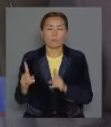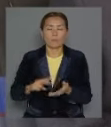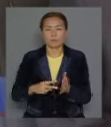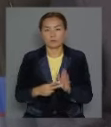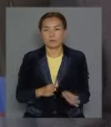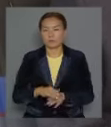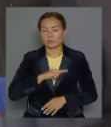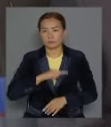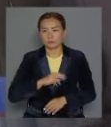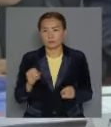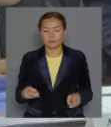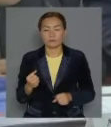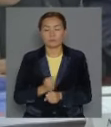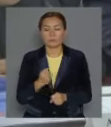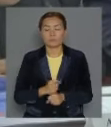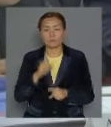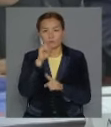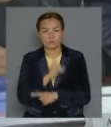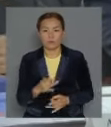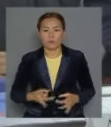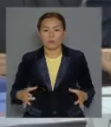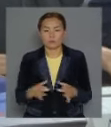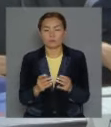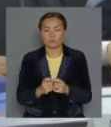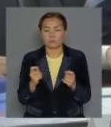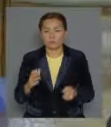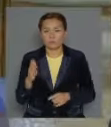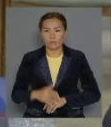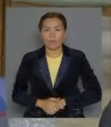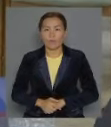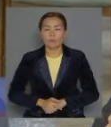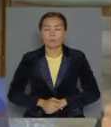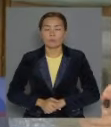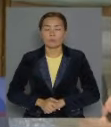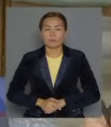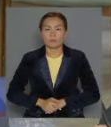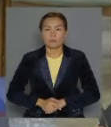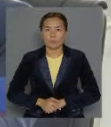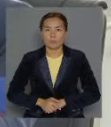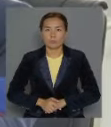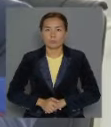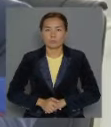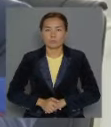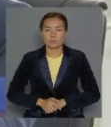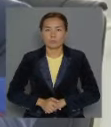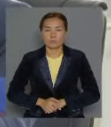жобаларды іске асыру үшін өндіріске қолайлы өңір екенін баса айтты. Атырауда бір жерінесе өзінің потенциалы